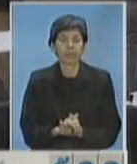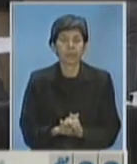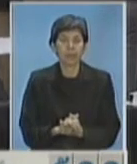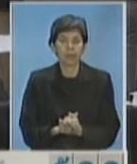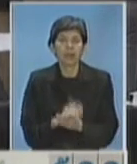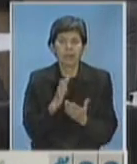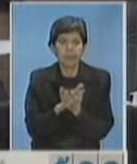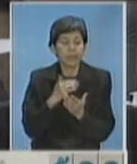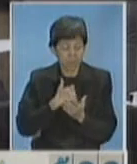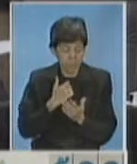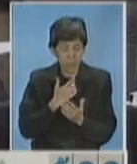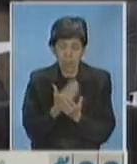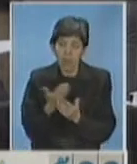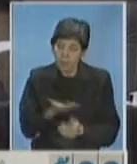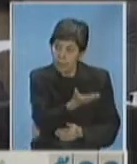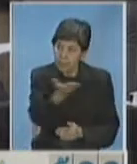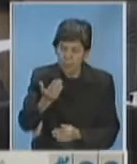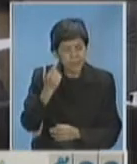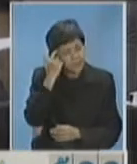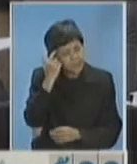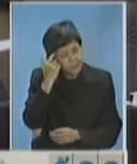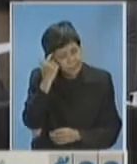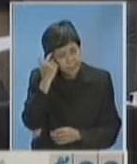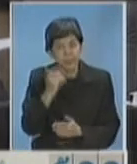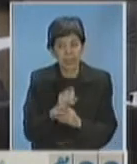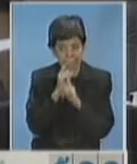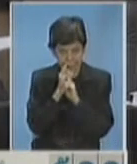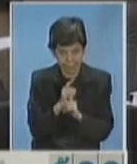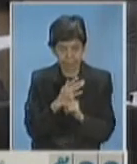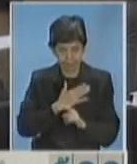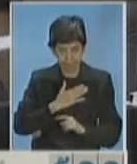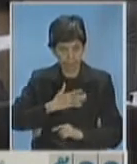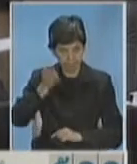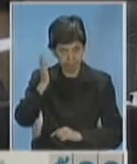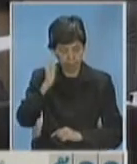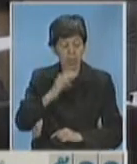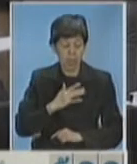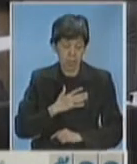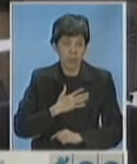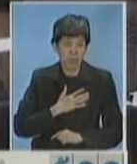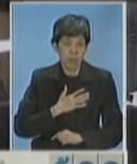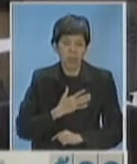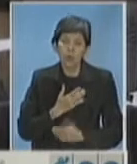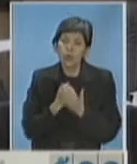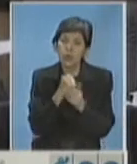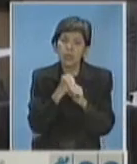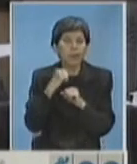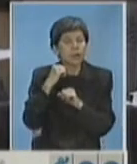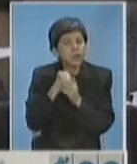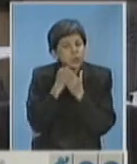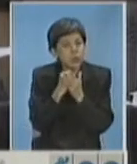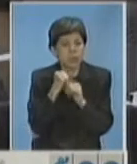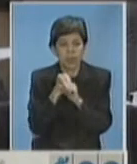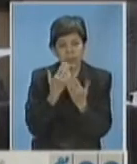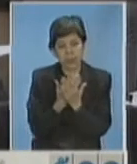1,252,500 ล้านบาทซึ่งดิฉันขอให้ที่ประชุมแห่งนี้ได้โปรดให้ความเห็นชอบกับสิ่งที่ดิฉันได้สงวนความเห็นนะคะช่วยกันสร้างประวัติศาสตร์